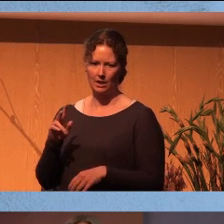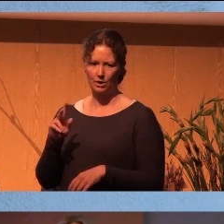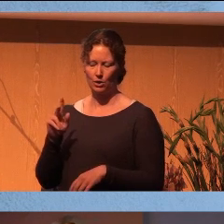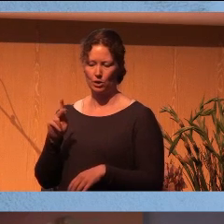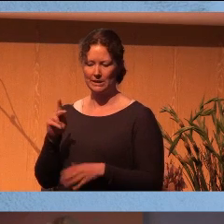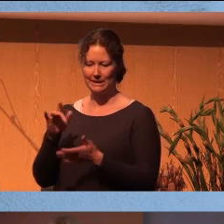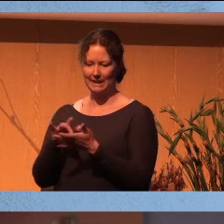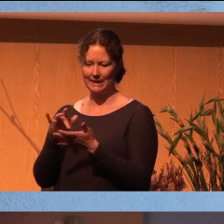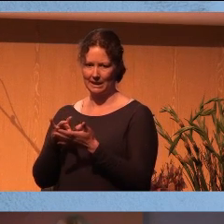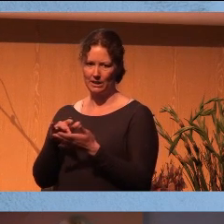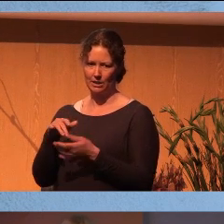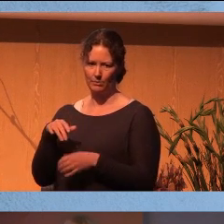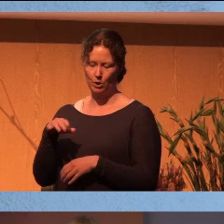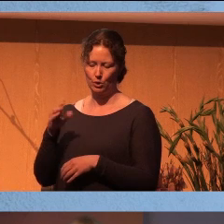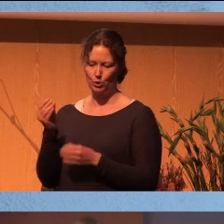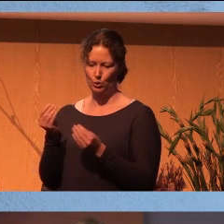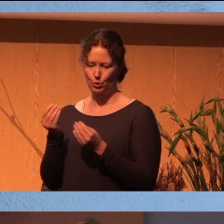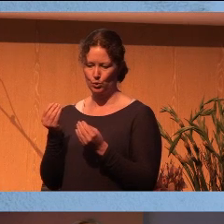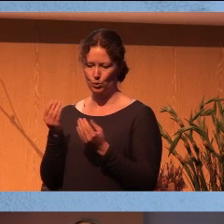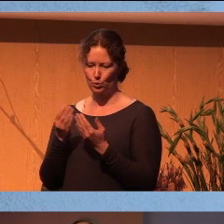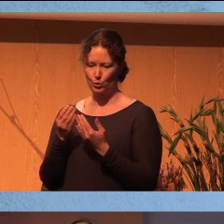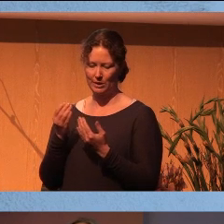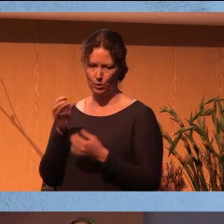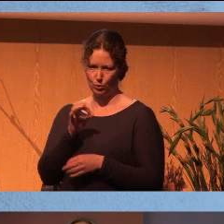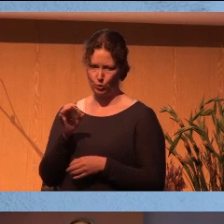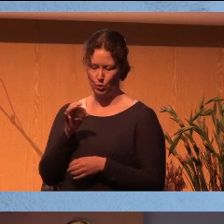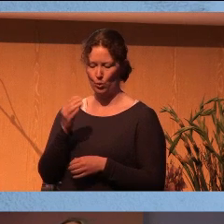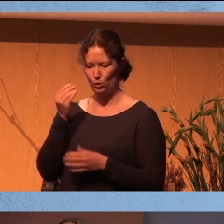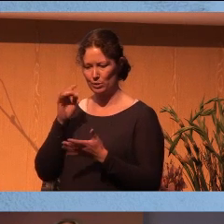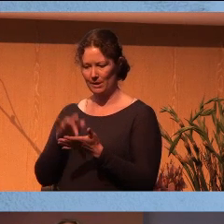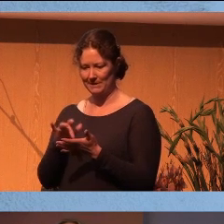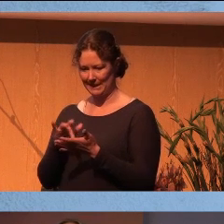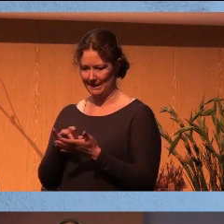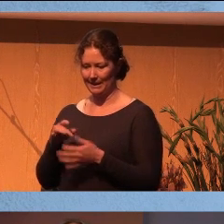i samarbeid med Kunnskapssenteret. Og den gjør tre ting.